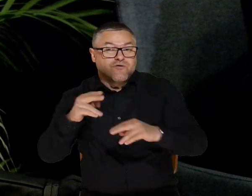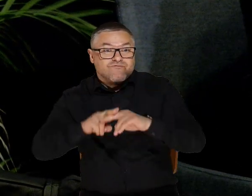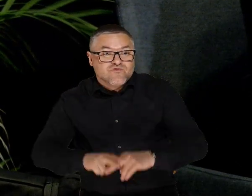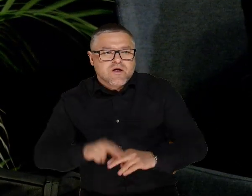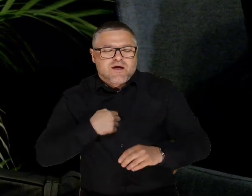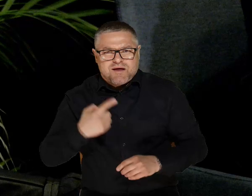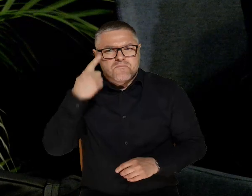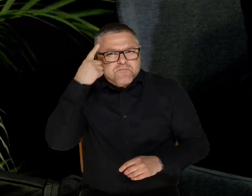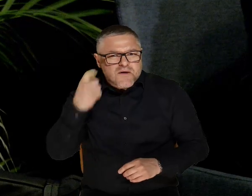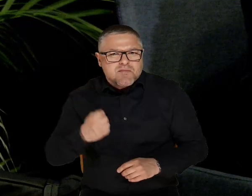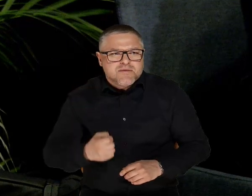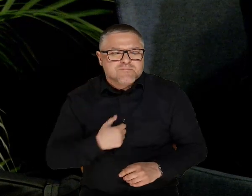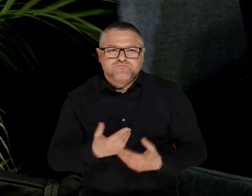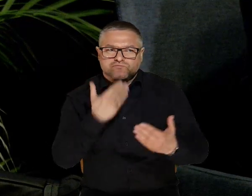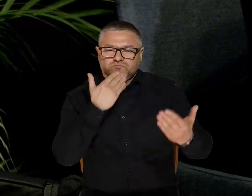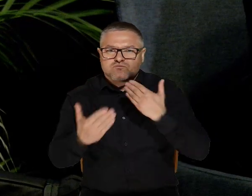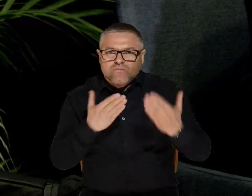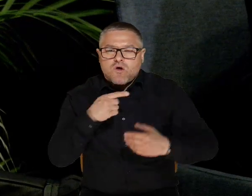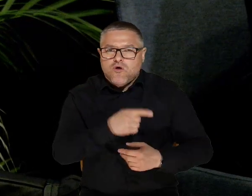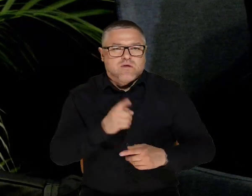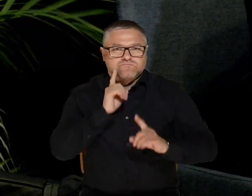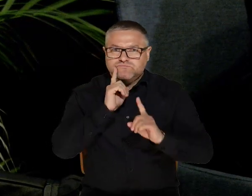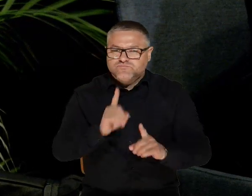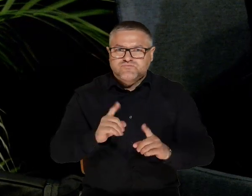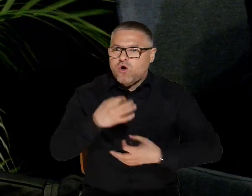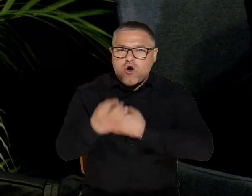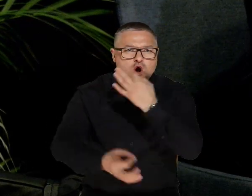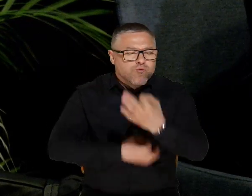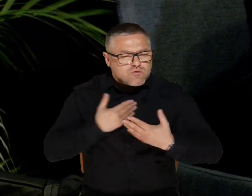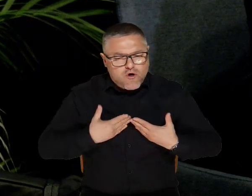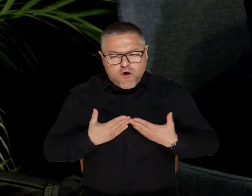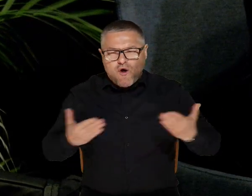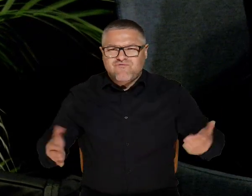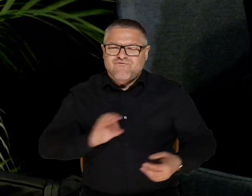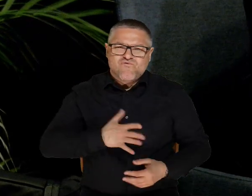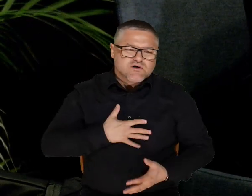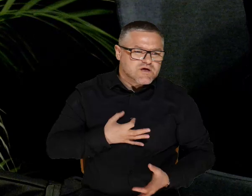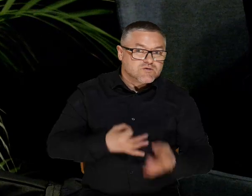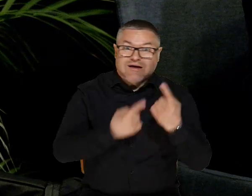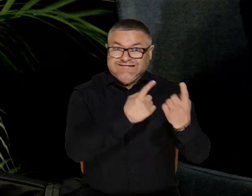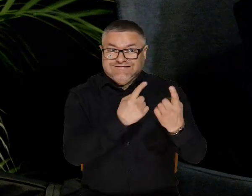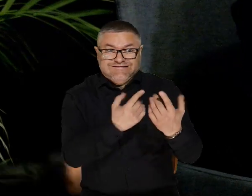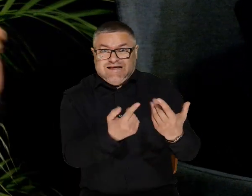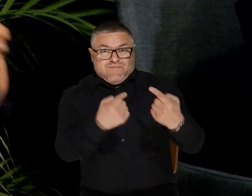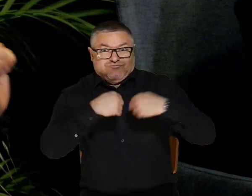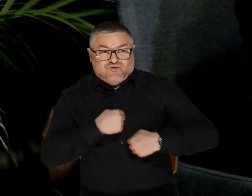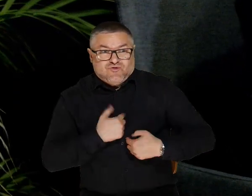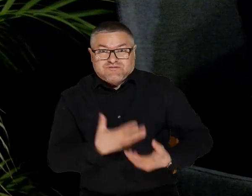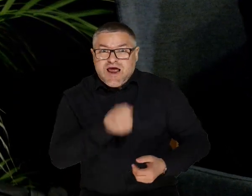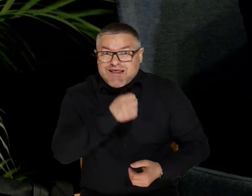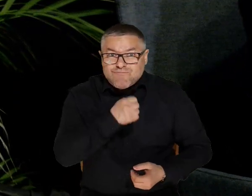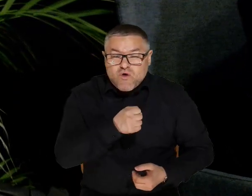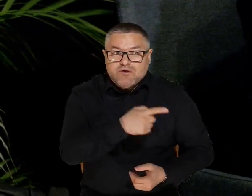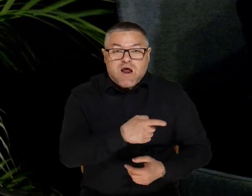I pamiętam, że tą rozmowę z nią, ona bardzo otwarcie opowiadała całą tę swoją historię. Ona się sama zgłosiła do tego reportażu,